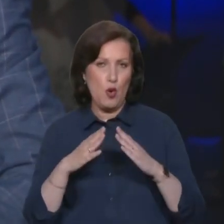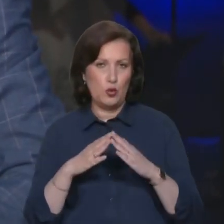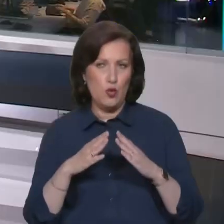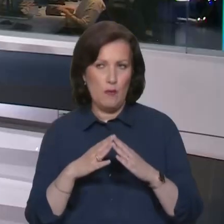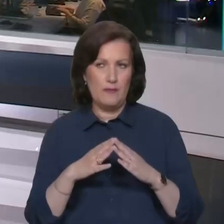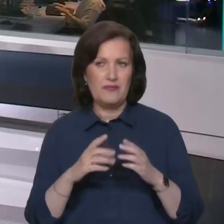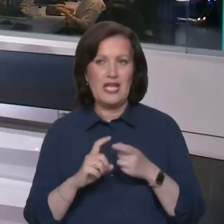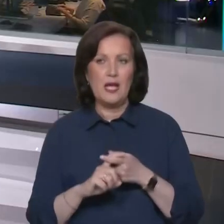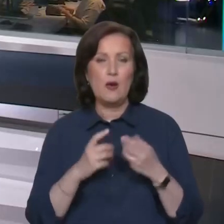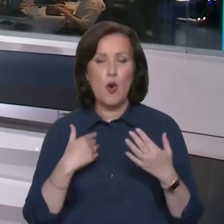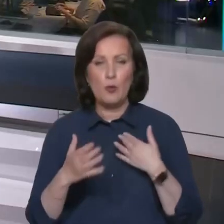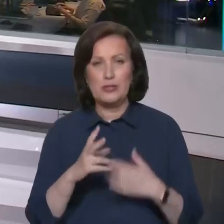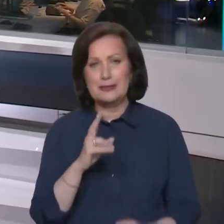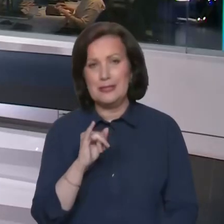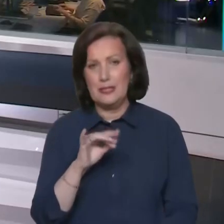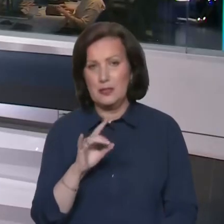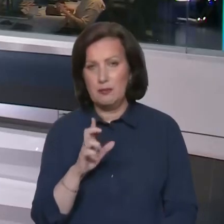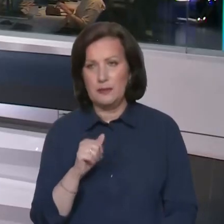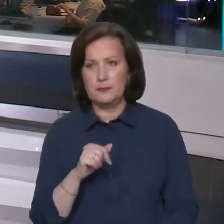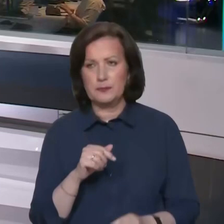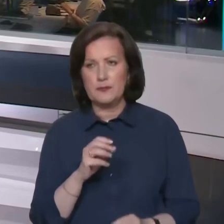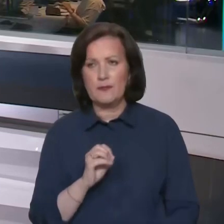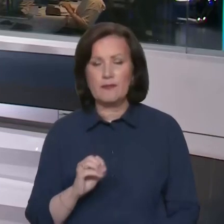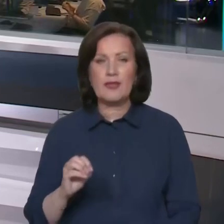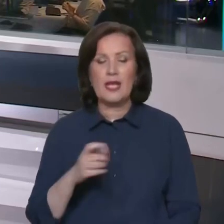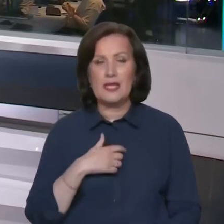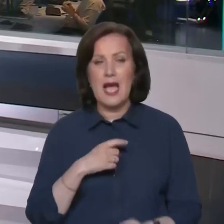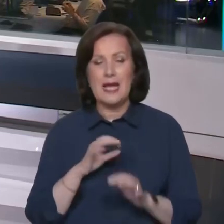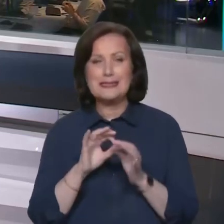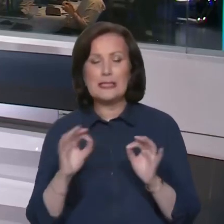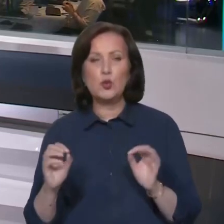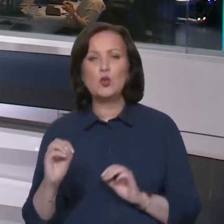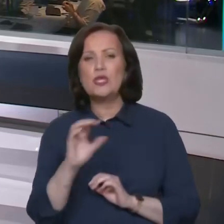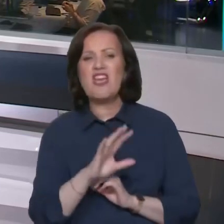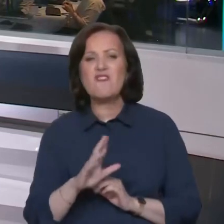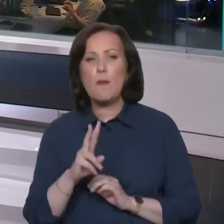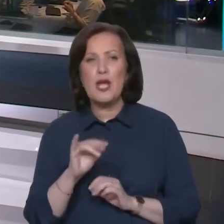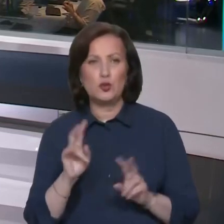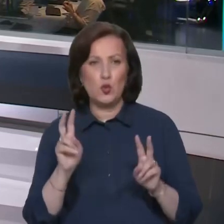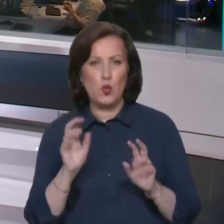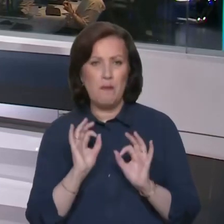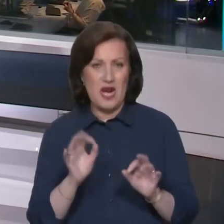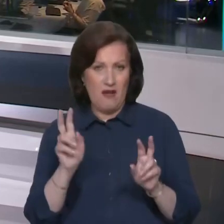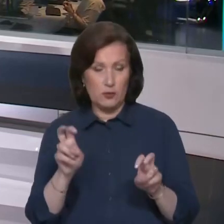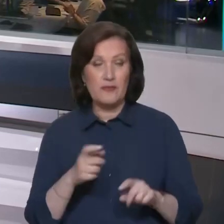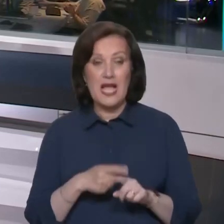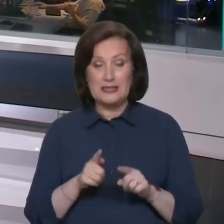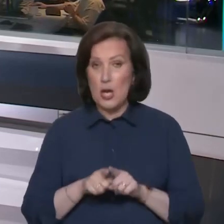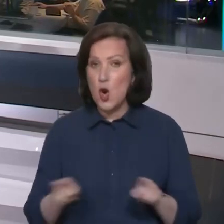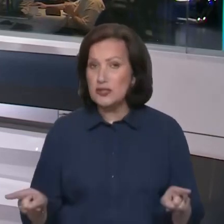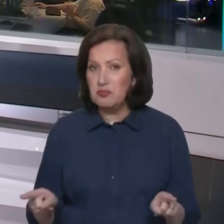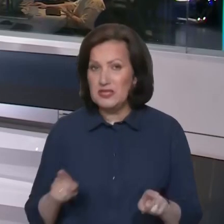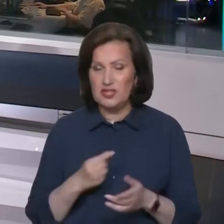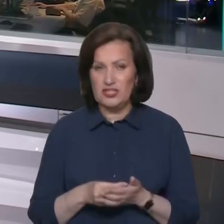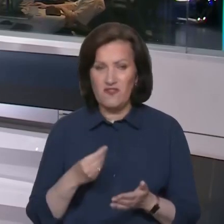стратегічних комунікацій Джон Кірбі. Це, я цитую, «Європейську правду». От це така розбіжність в